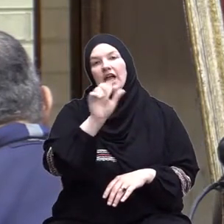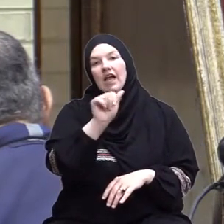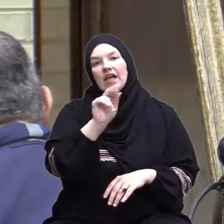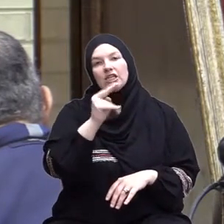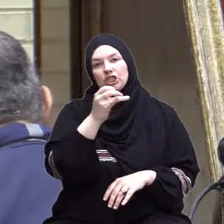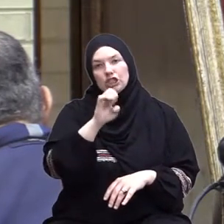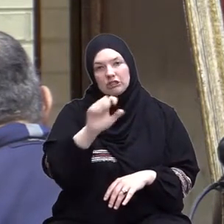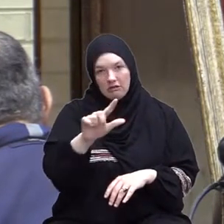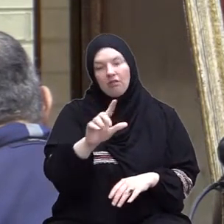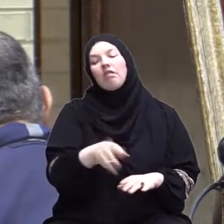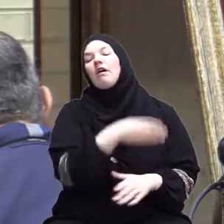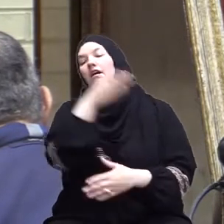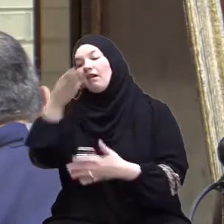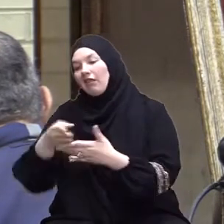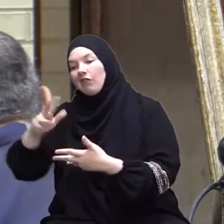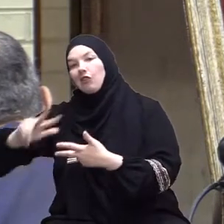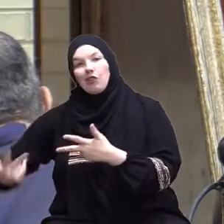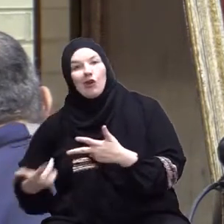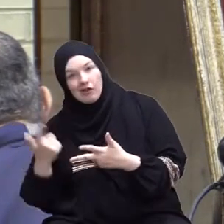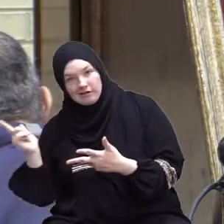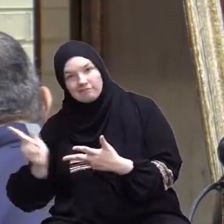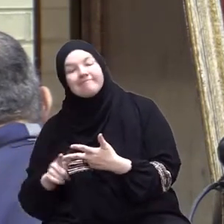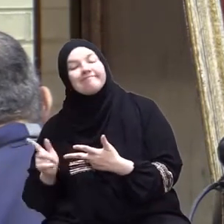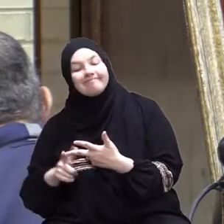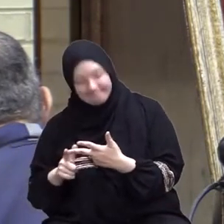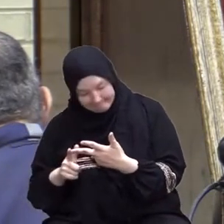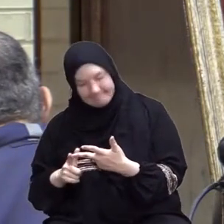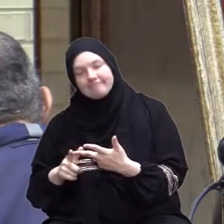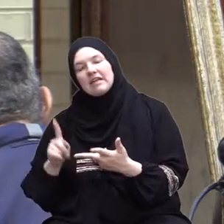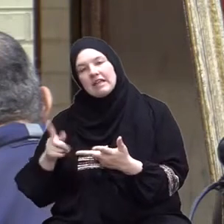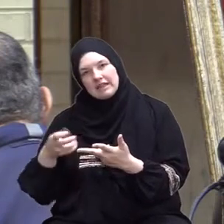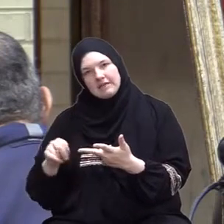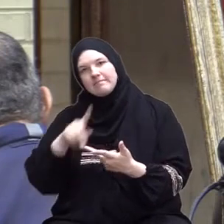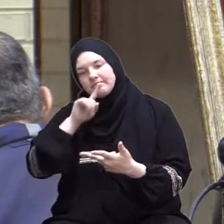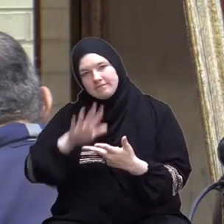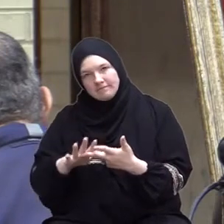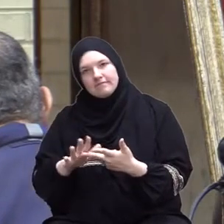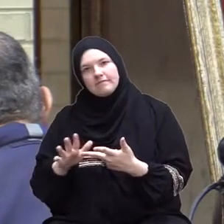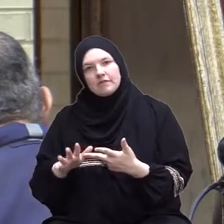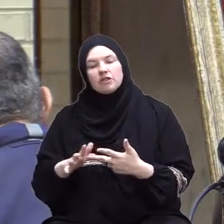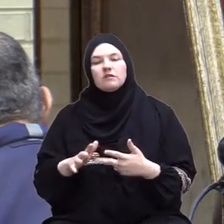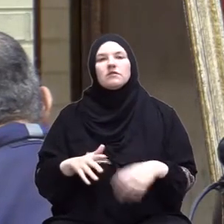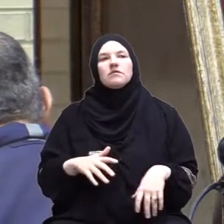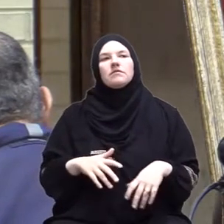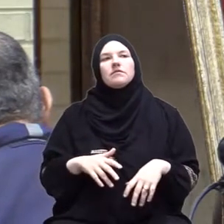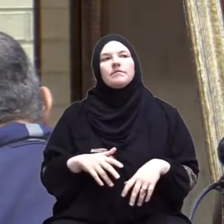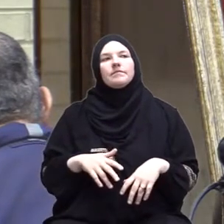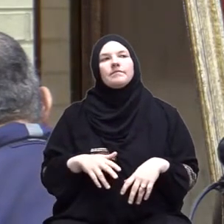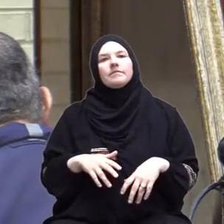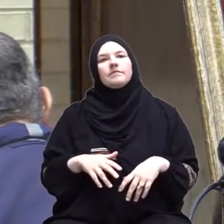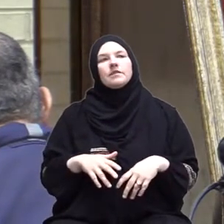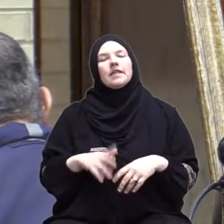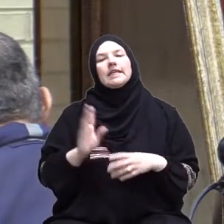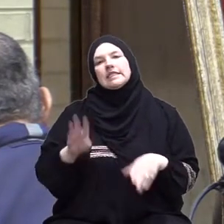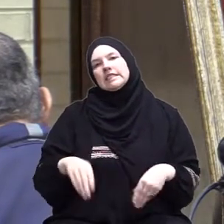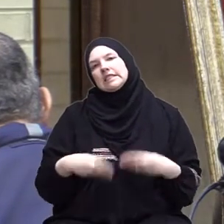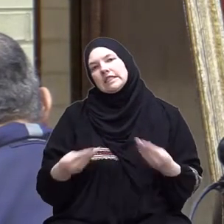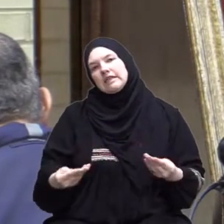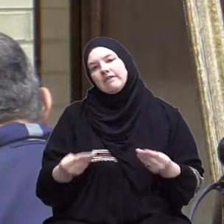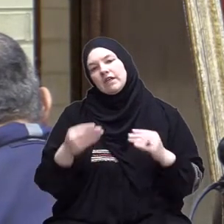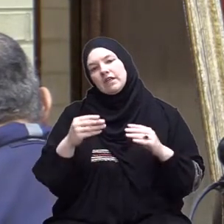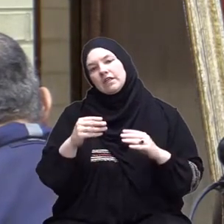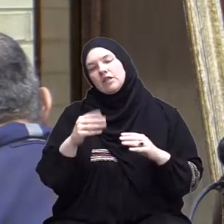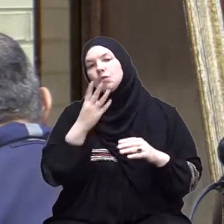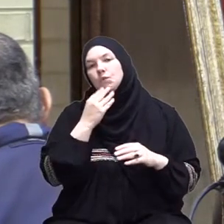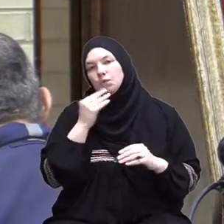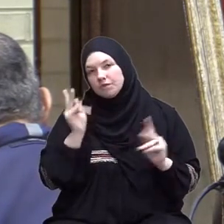وَلَا تَكُونُوا أَوَّلَ كَافِرٍ بِهِ. When it says مُصَدِّقًا, which means confirming, it is giving them tools,